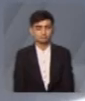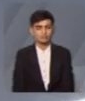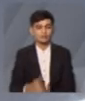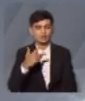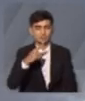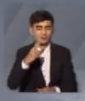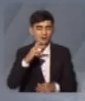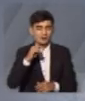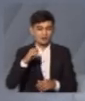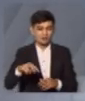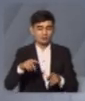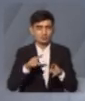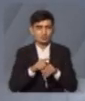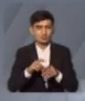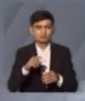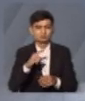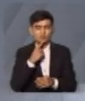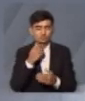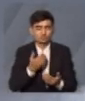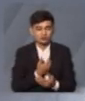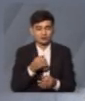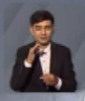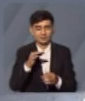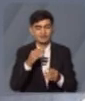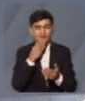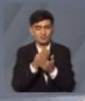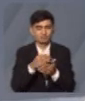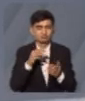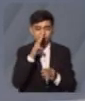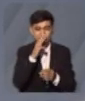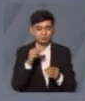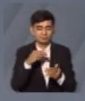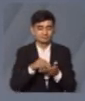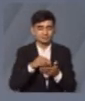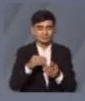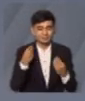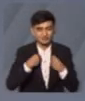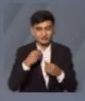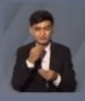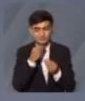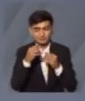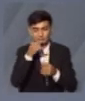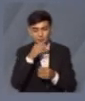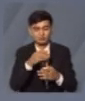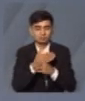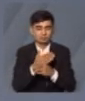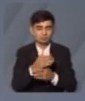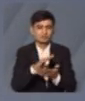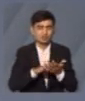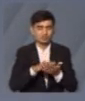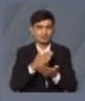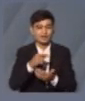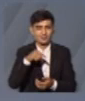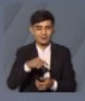31 шарына әлеуметтік жағдай төмен тапқаны тамағы мен киімінен артыла қоймайтын көппалалы отбасыларға көмек көрсетуін жалғастырады. Осы